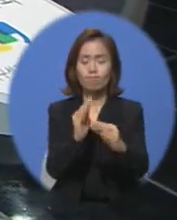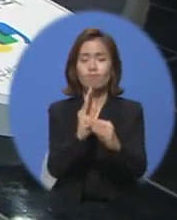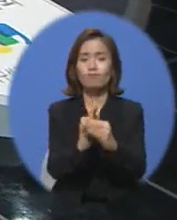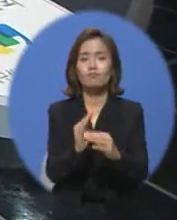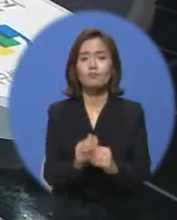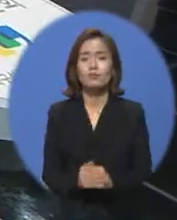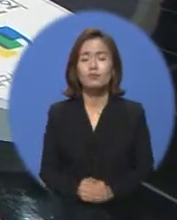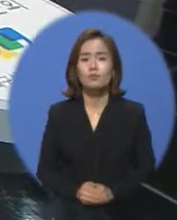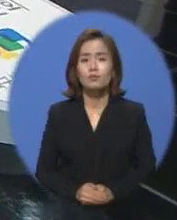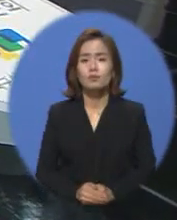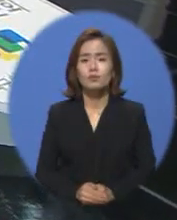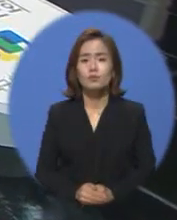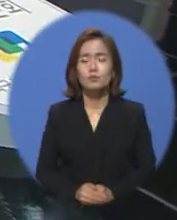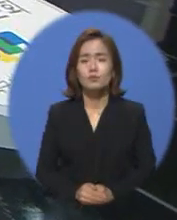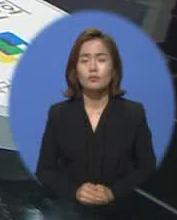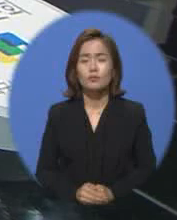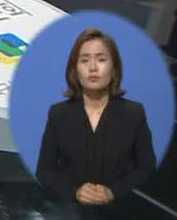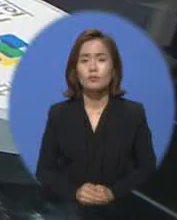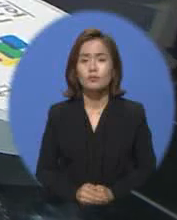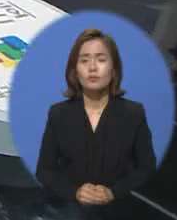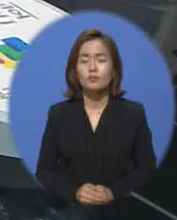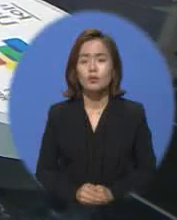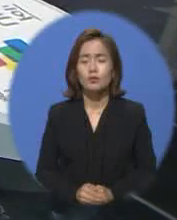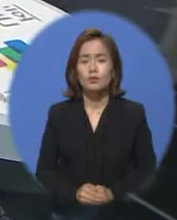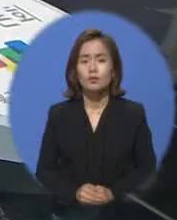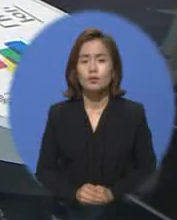광주북구후보자토론회를진행하고있습니다.예.이제앞서제시된